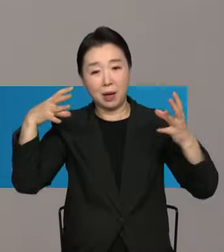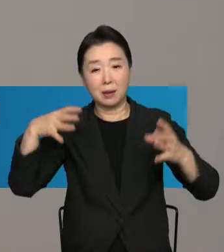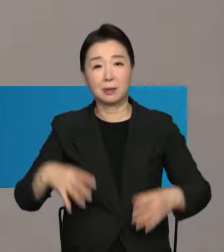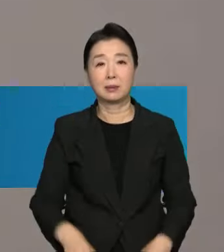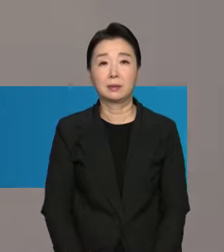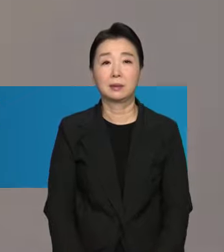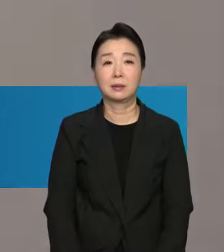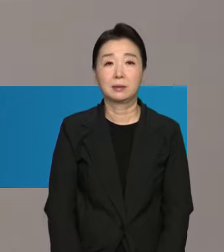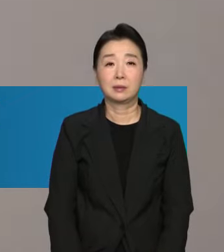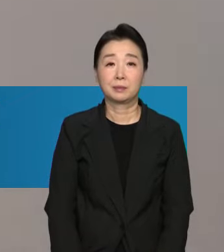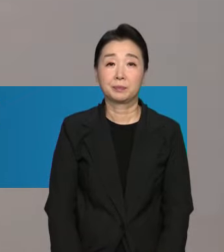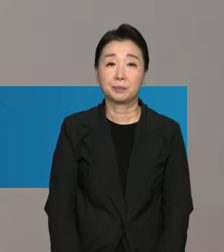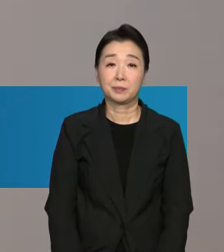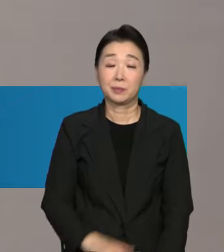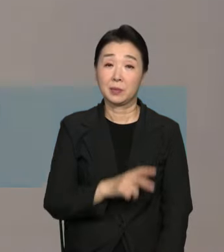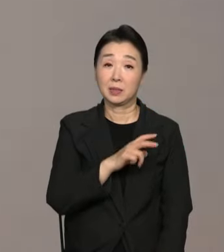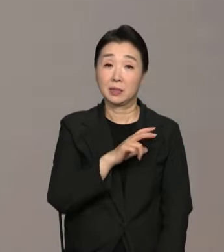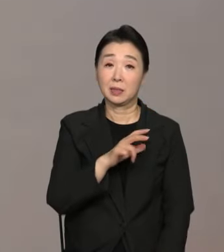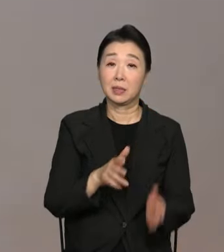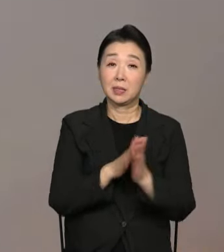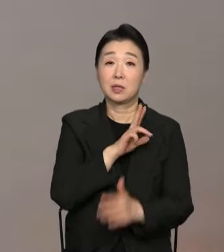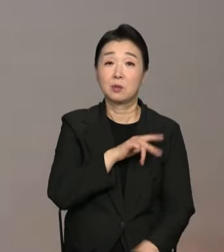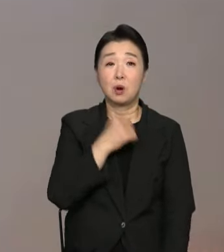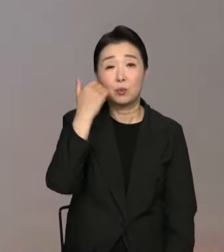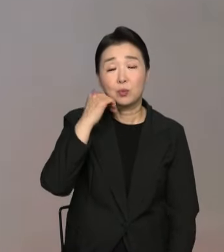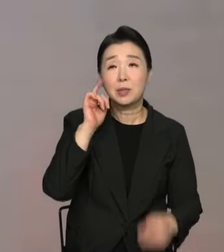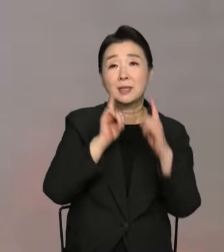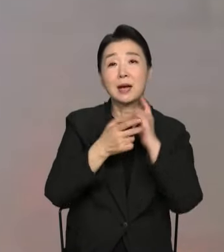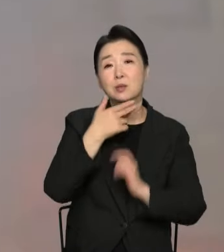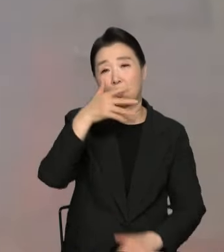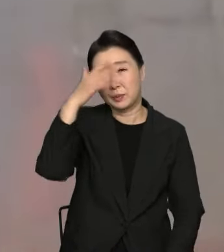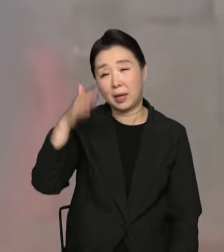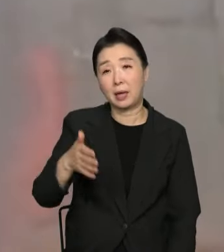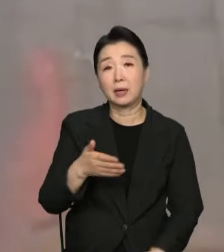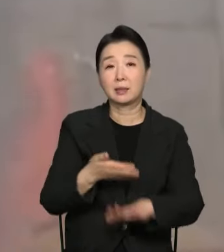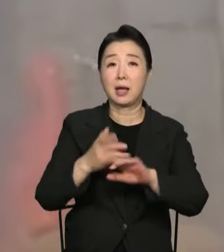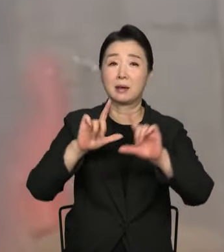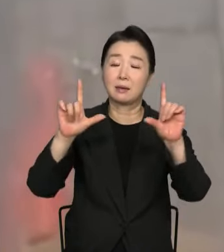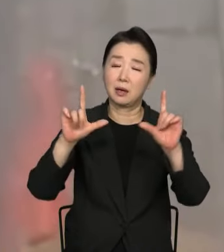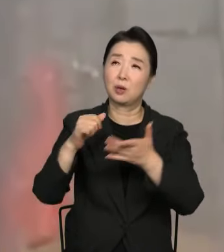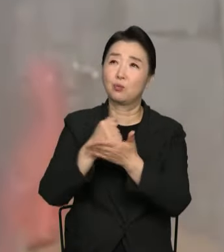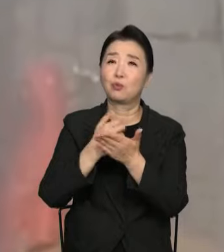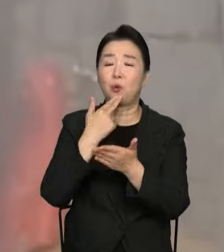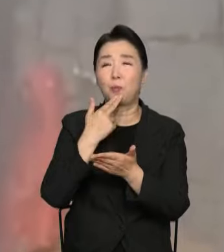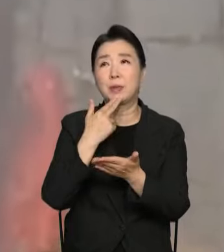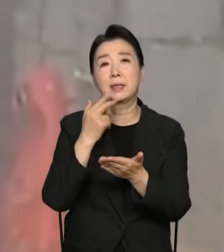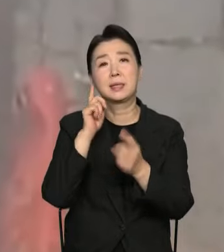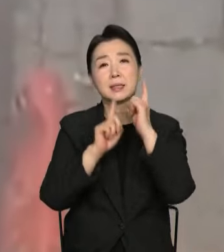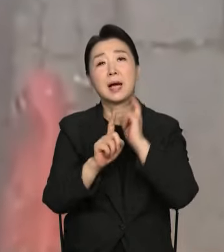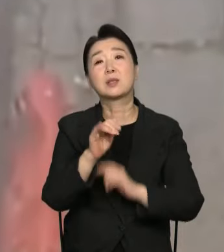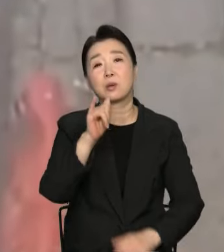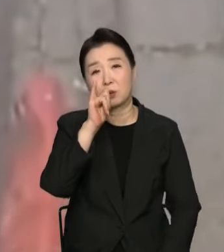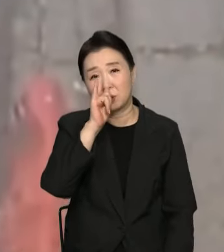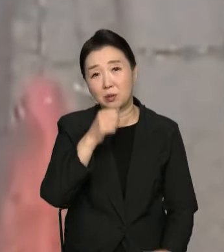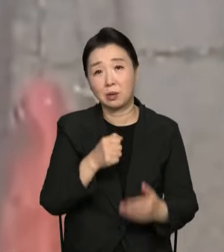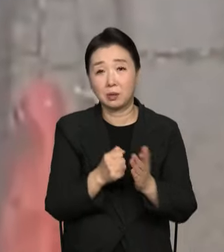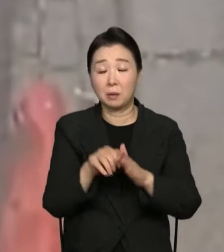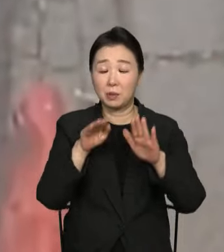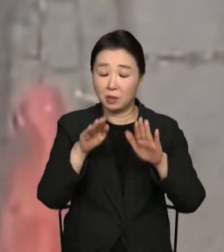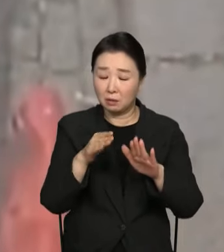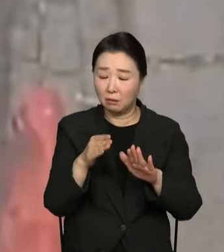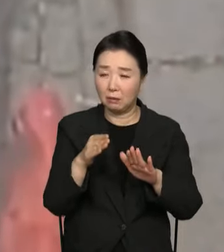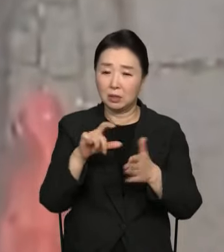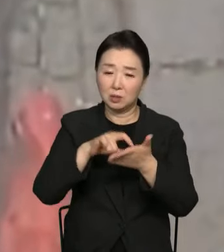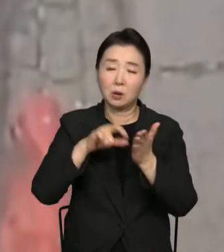겁니다. 바닛의 한 시의원은요, 아무도 다치지는 않았지만 다른 날엔 운이 좋지 않을 수도 있다면서 적절한 재활용이